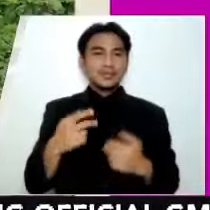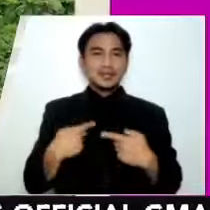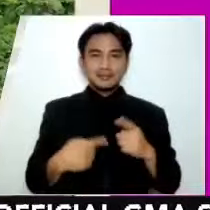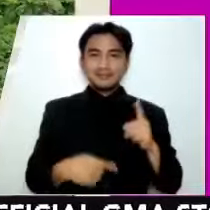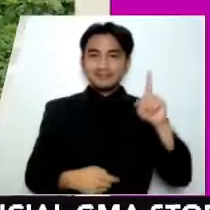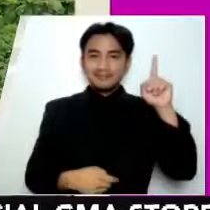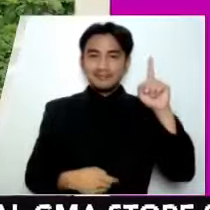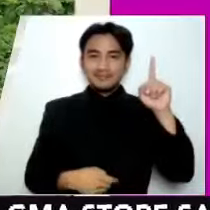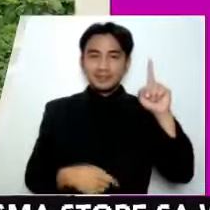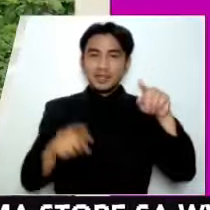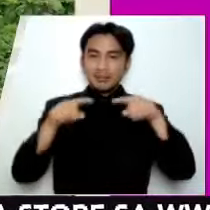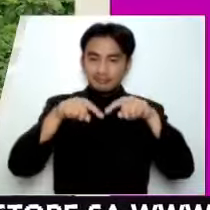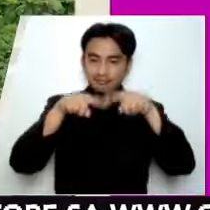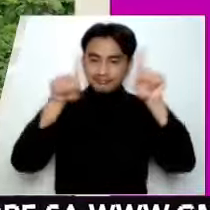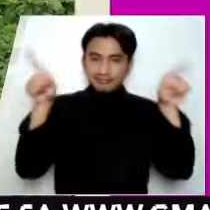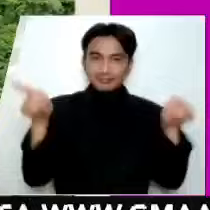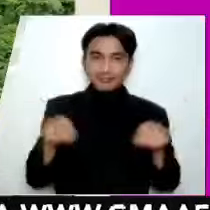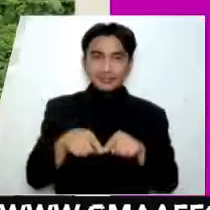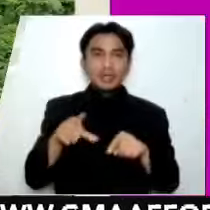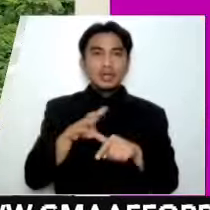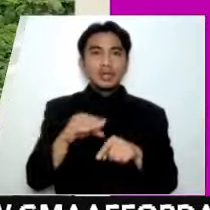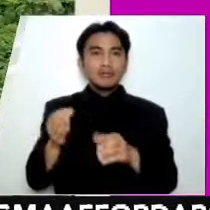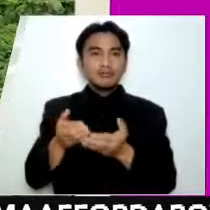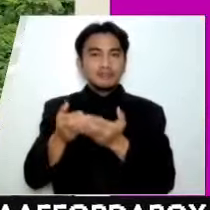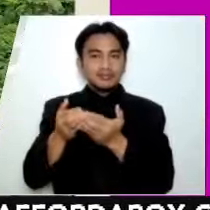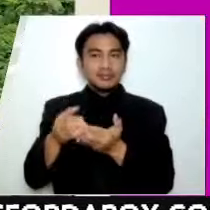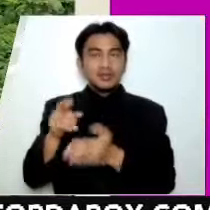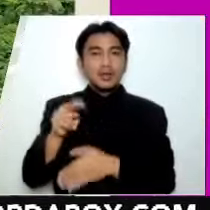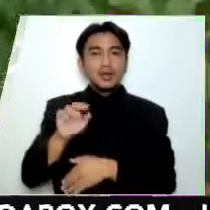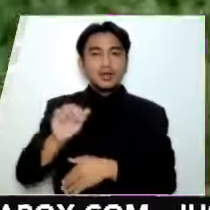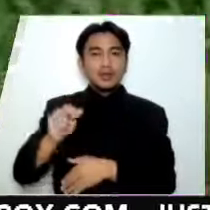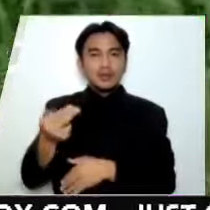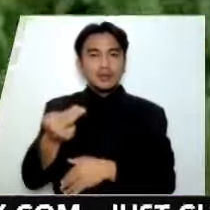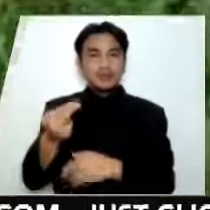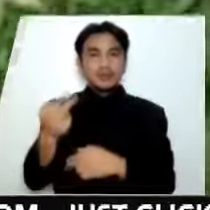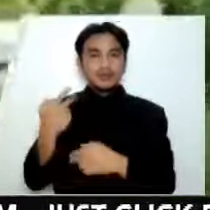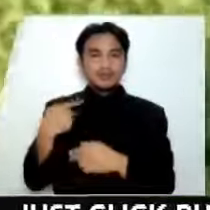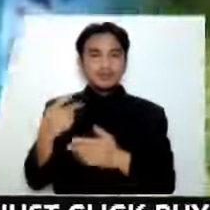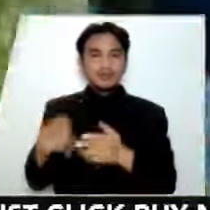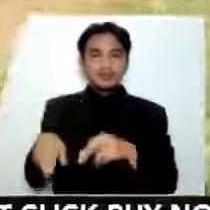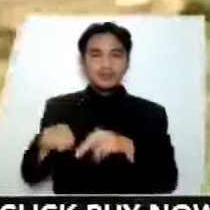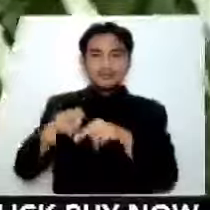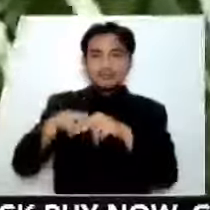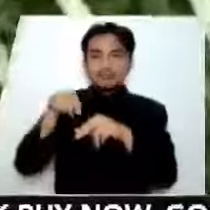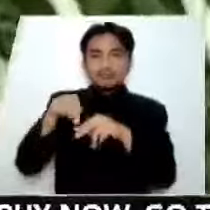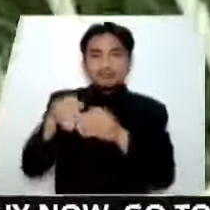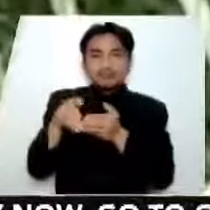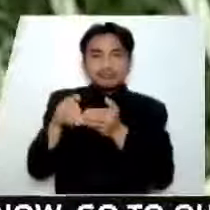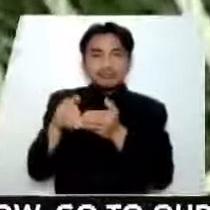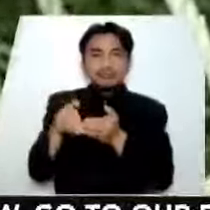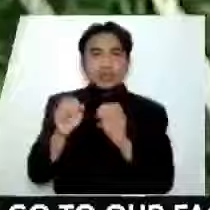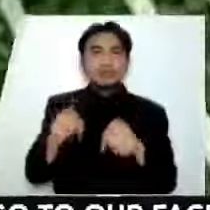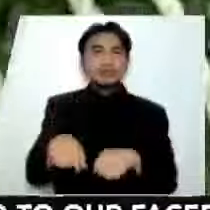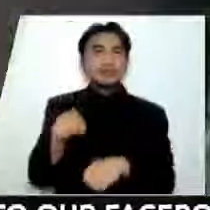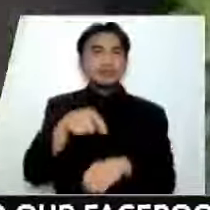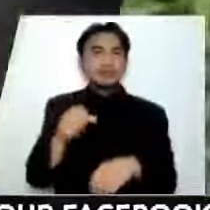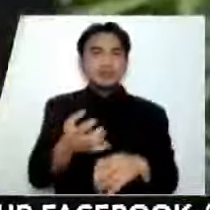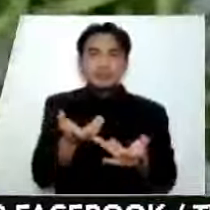ang Noah's Ark na isang banggang nakatayo sa ibabaw ng limestones. Pwede ring mag-ala Spider-Man sa man-made